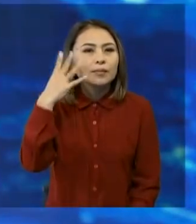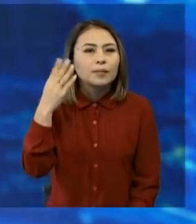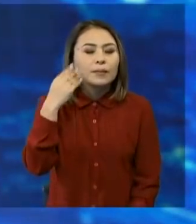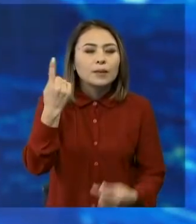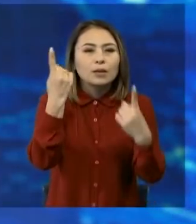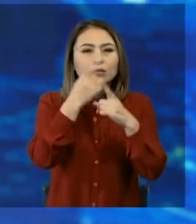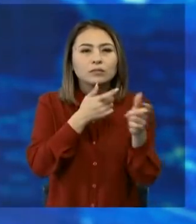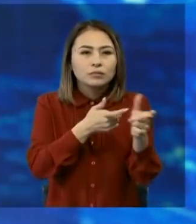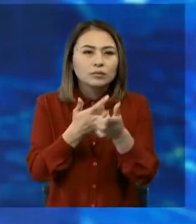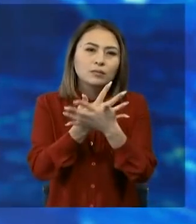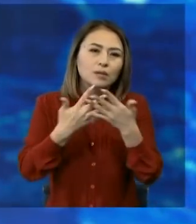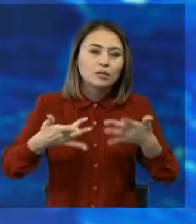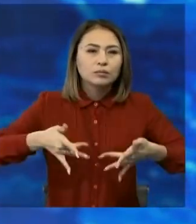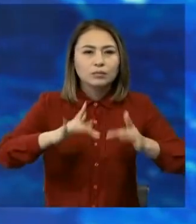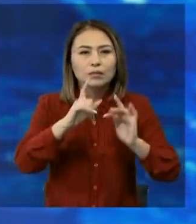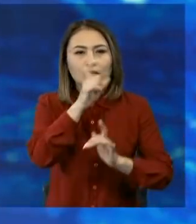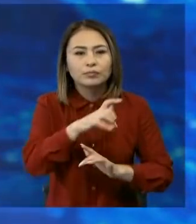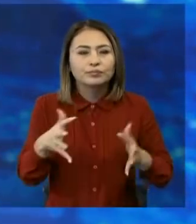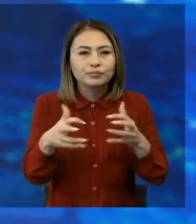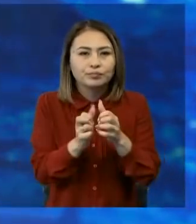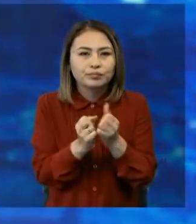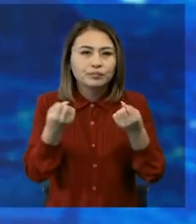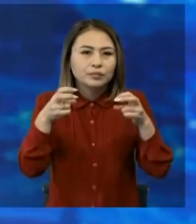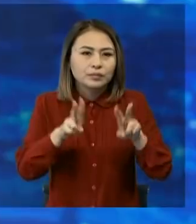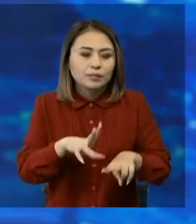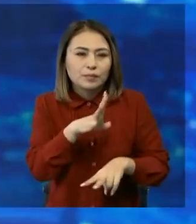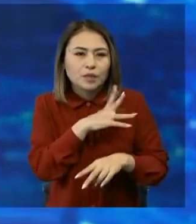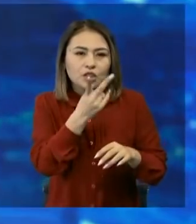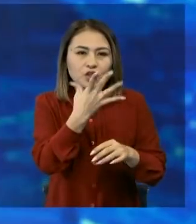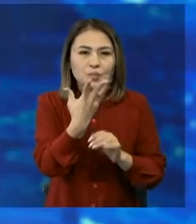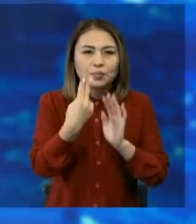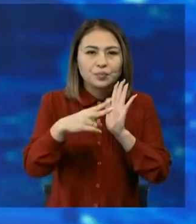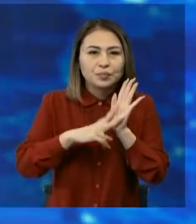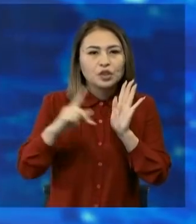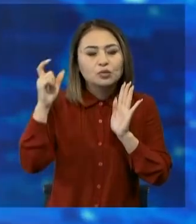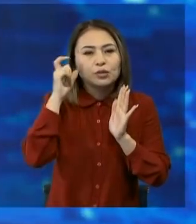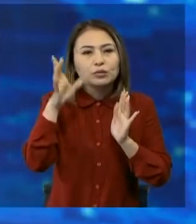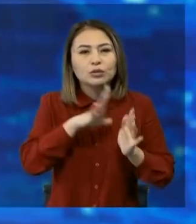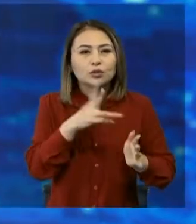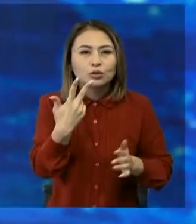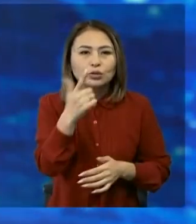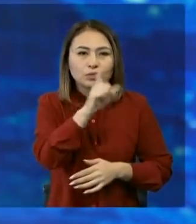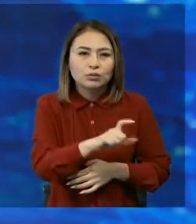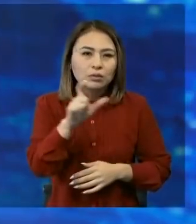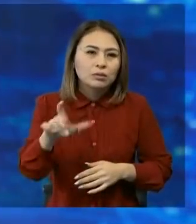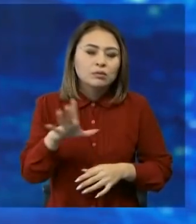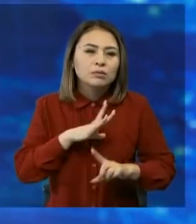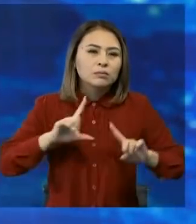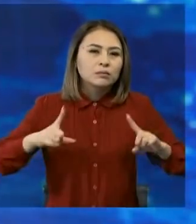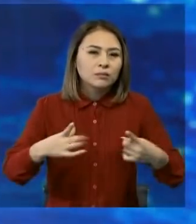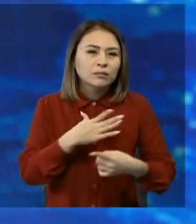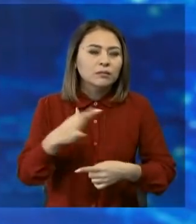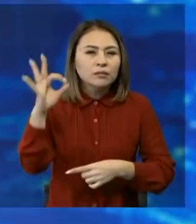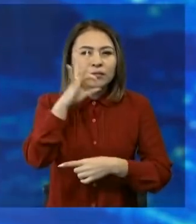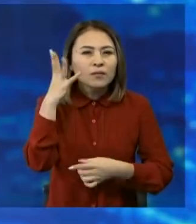Алматыда қару жарақ дүкендерін тонағандар ұсталды. Арнайы жүргізілген іс-шара барысында 25-27 жастағы 3 күдікті